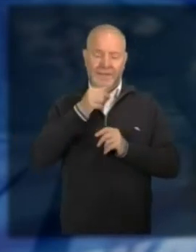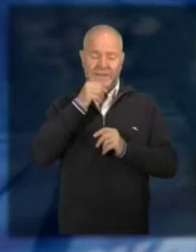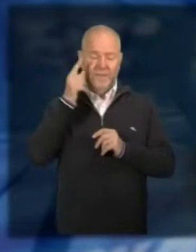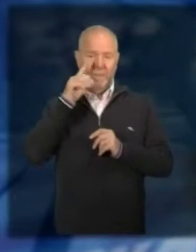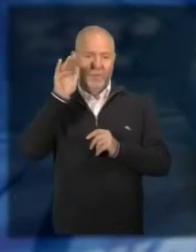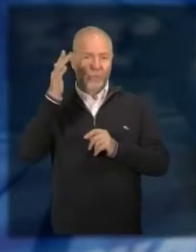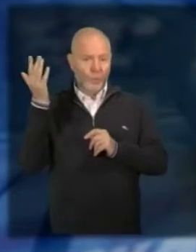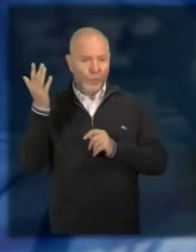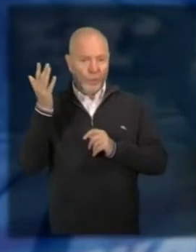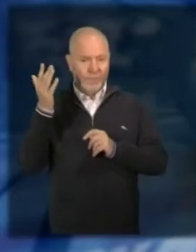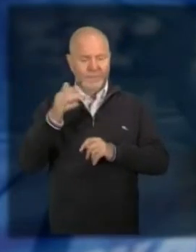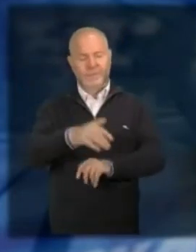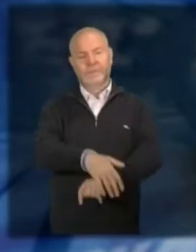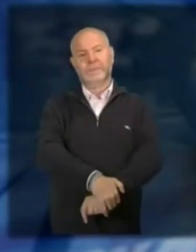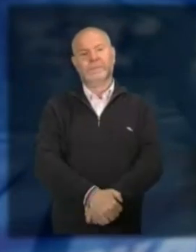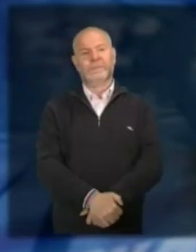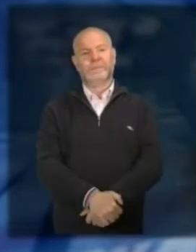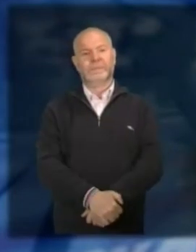del Paese.